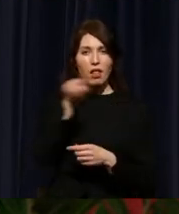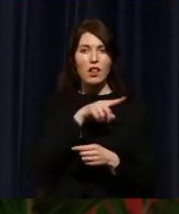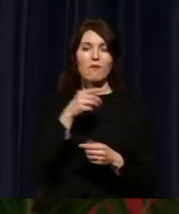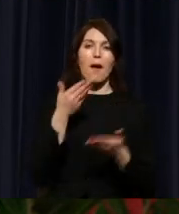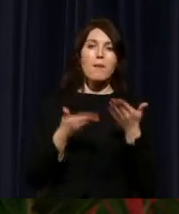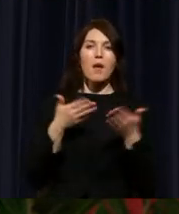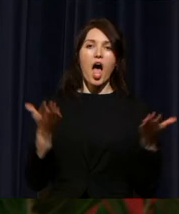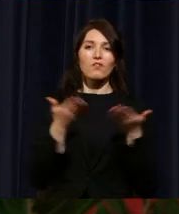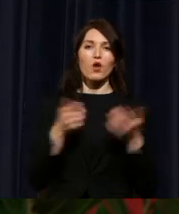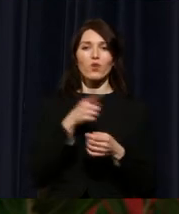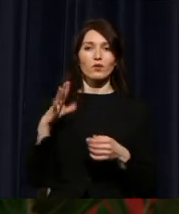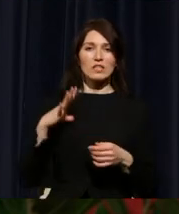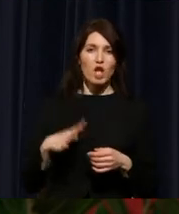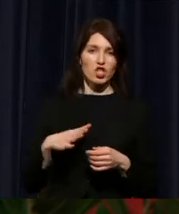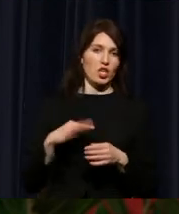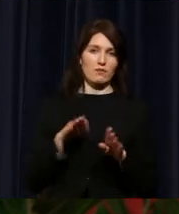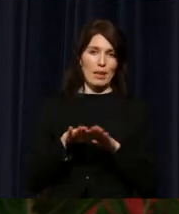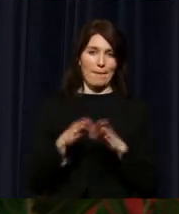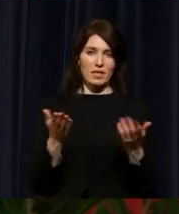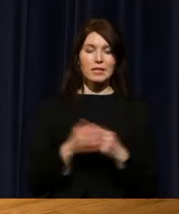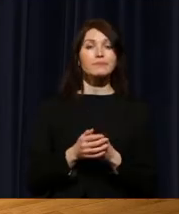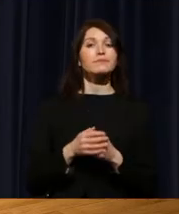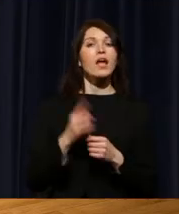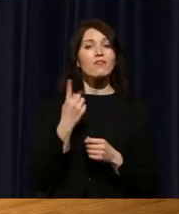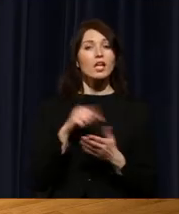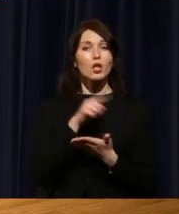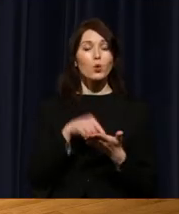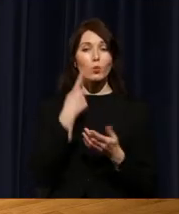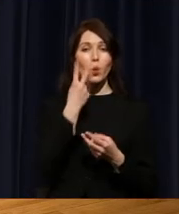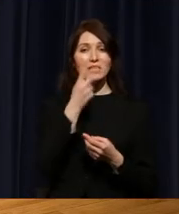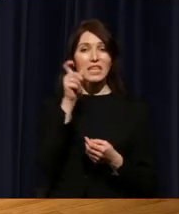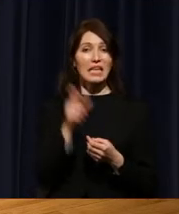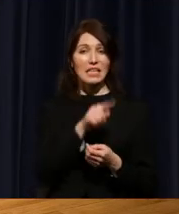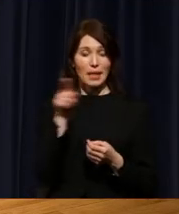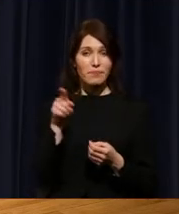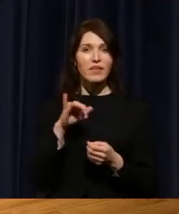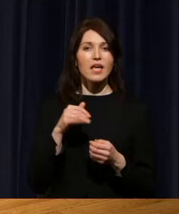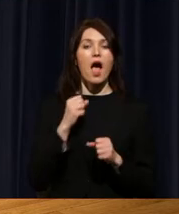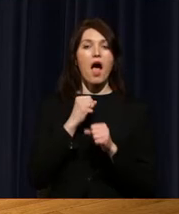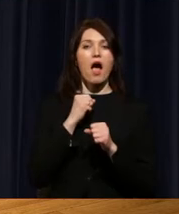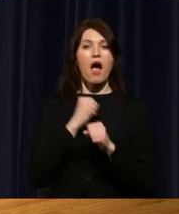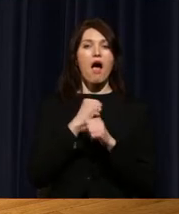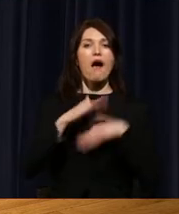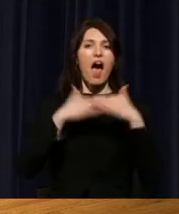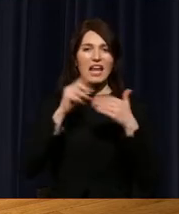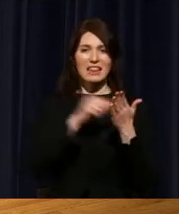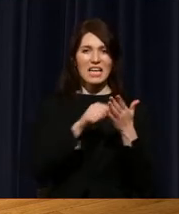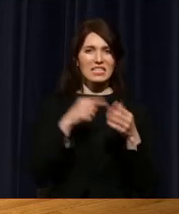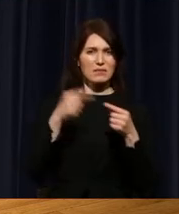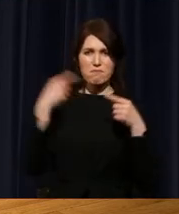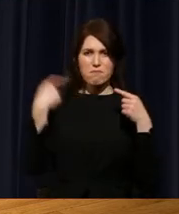mēģināt atvieglot viņu ciešanas, vai tam līdzīgi. Bet te viens jautājums no mūsu skatītājiem, ja karjeras tests nesakrīt ar